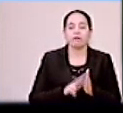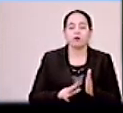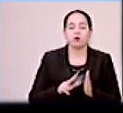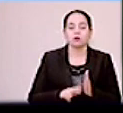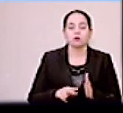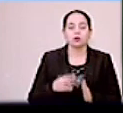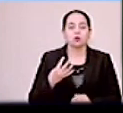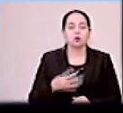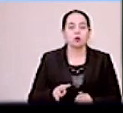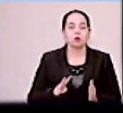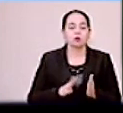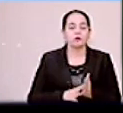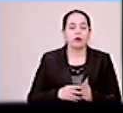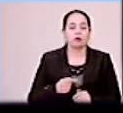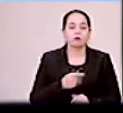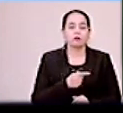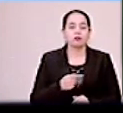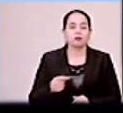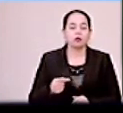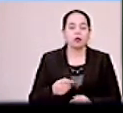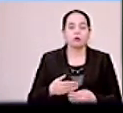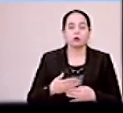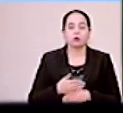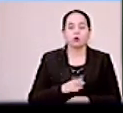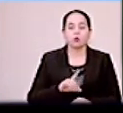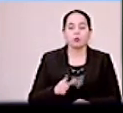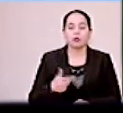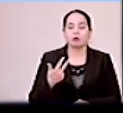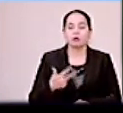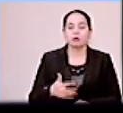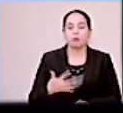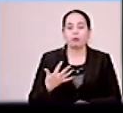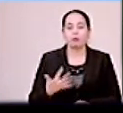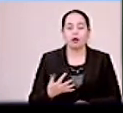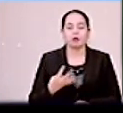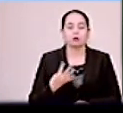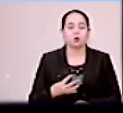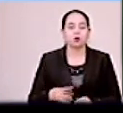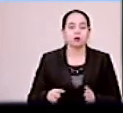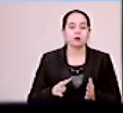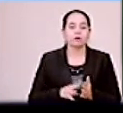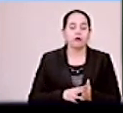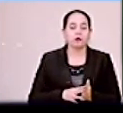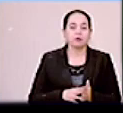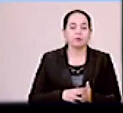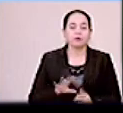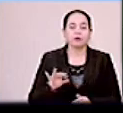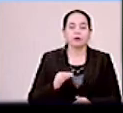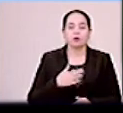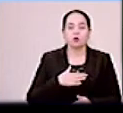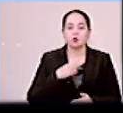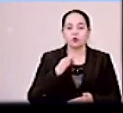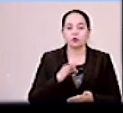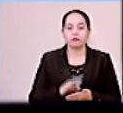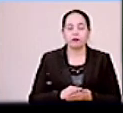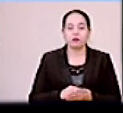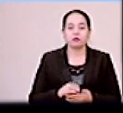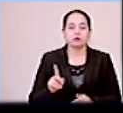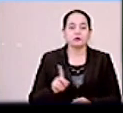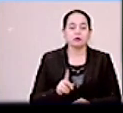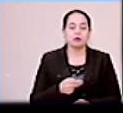80 49 вычитаем дробь 35 49, и наш ответ